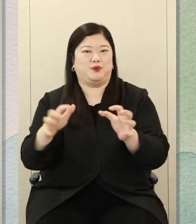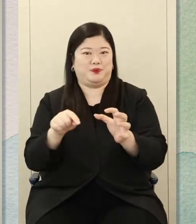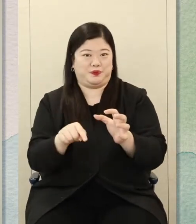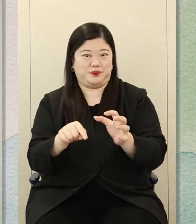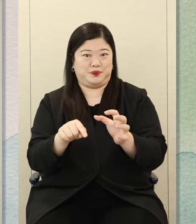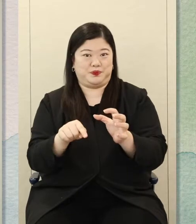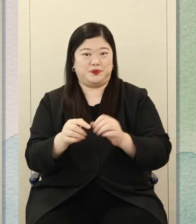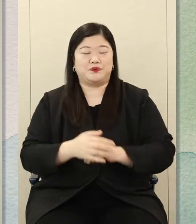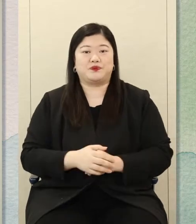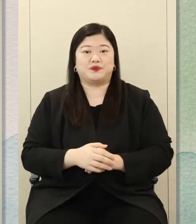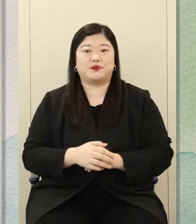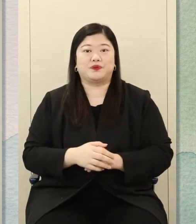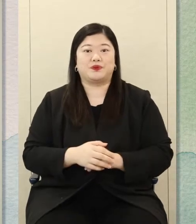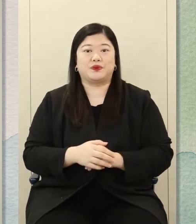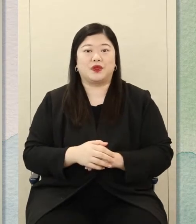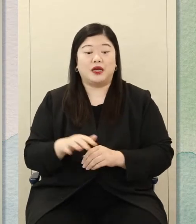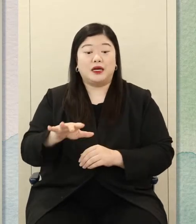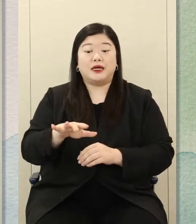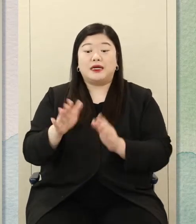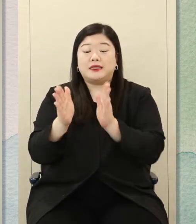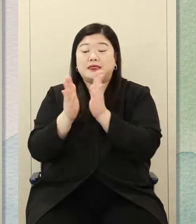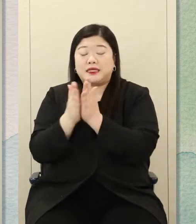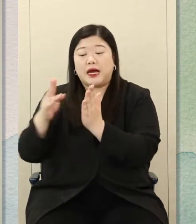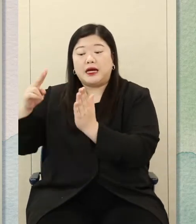같이 책 읽기 모임 시작하셔가지고